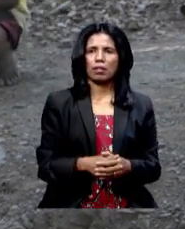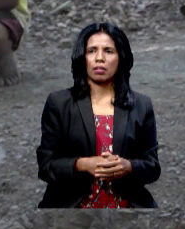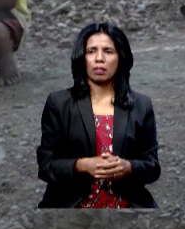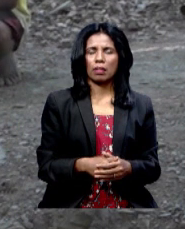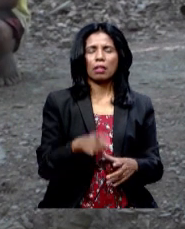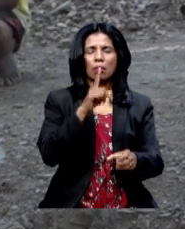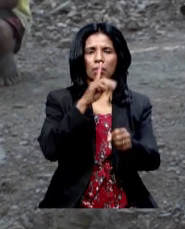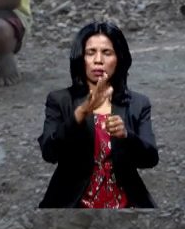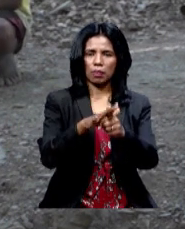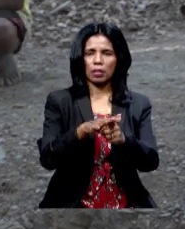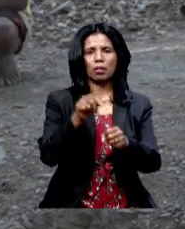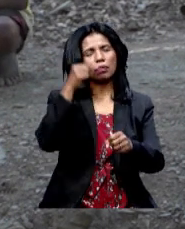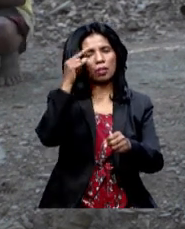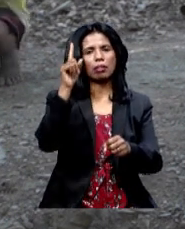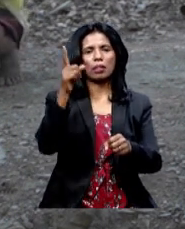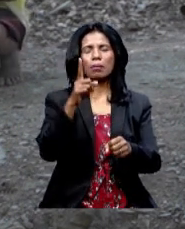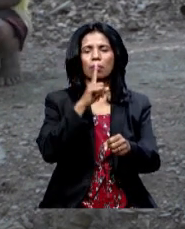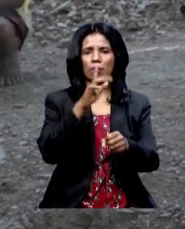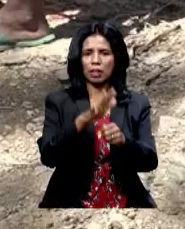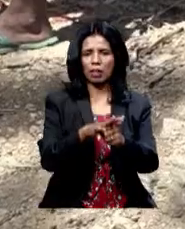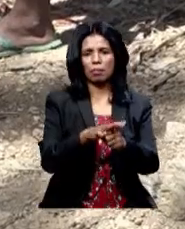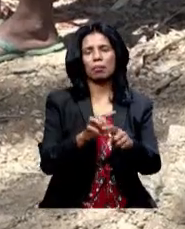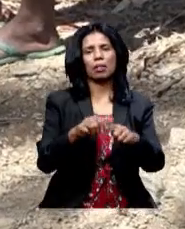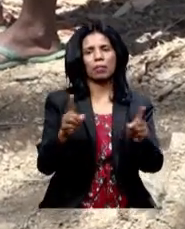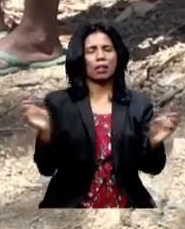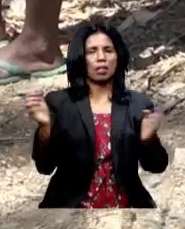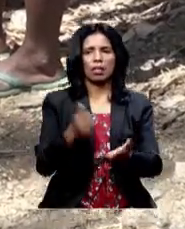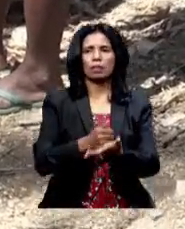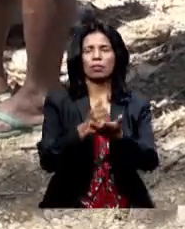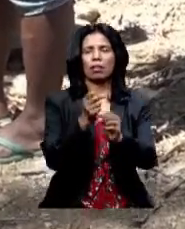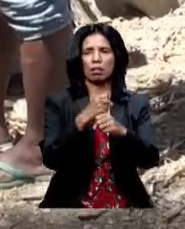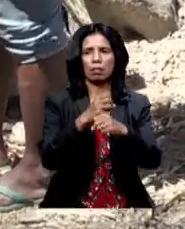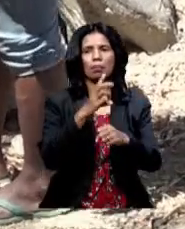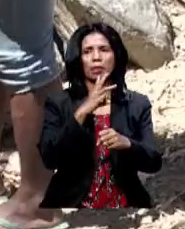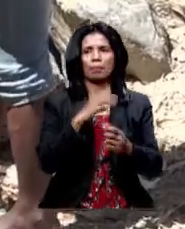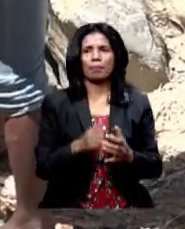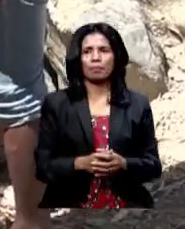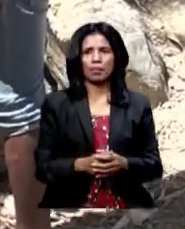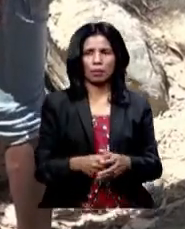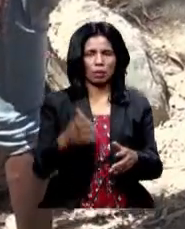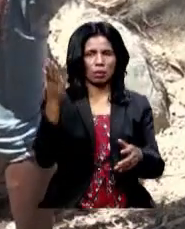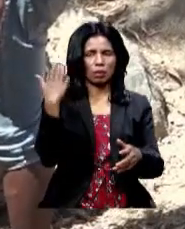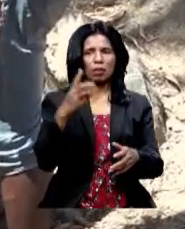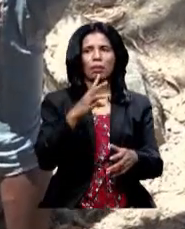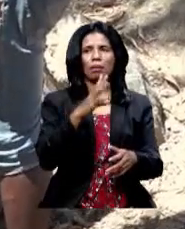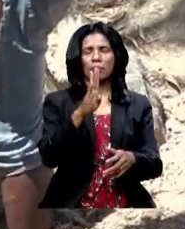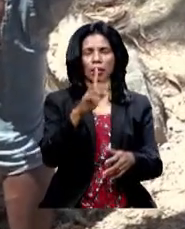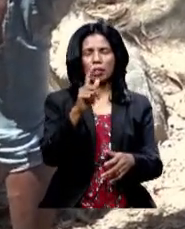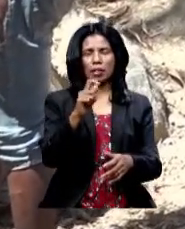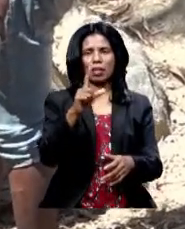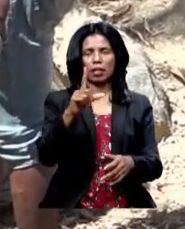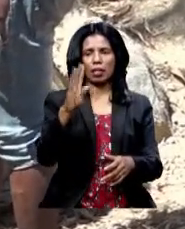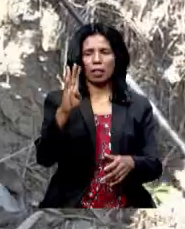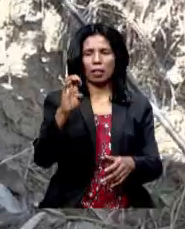hela mai formete hela to agora. Manuel da Costa Hatutan antes ne BTLIP instala